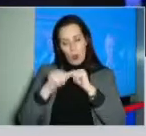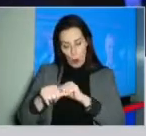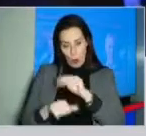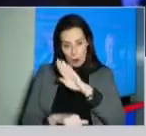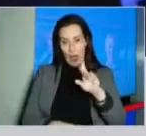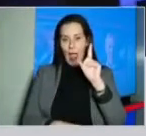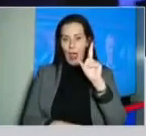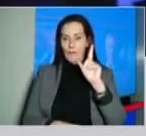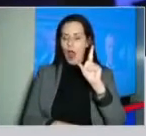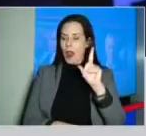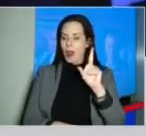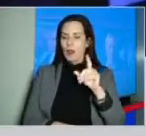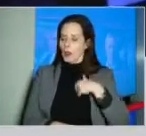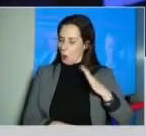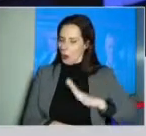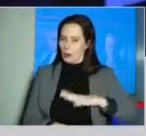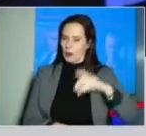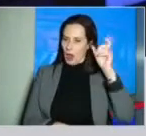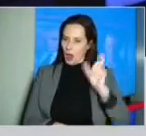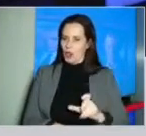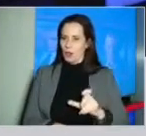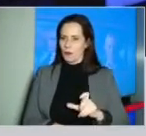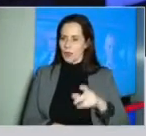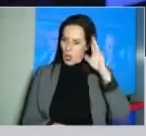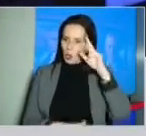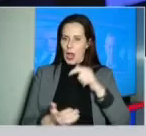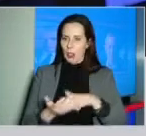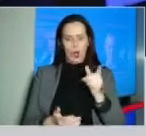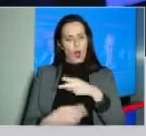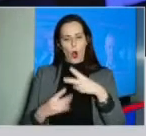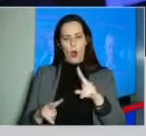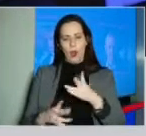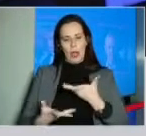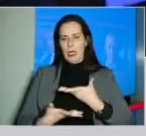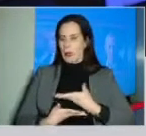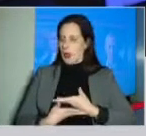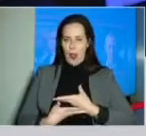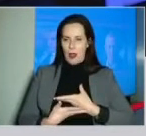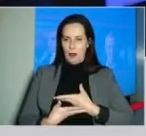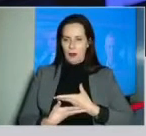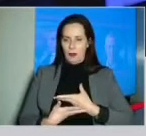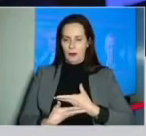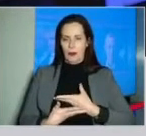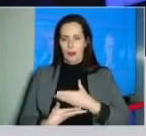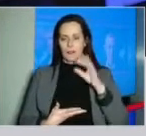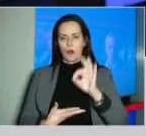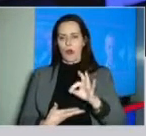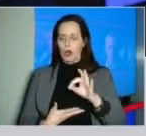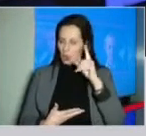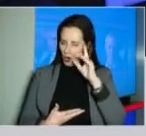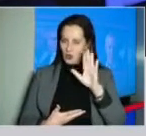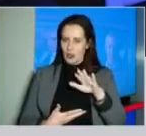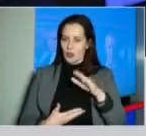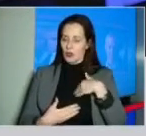גם ממלכתיים, לאומיים, אנשי הדר ואנשי הליכוד, ולכן אנחנו לא נוכל להשלים עם רמיסה מוחלטת של שלטון החוק. אני חושבת